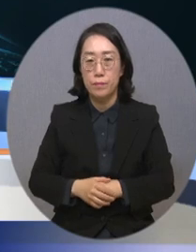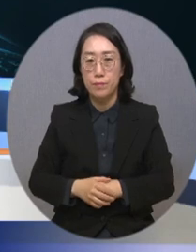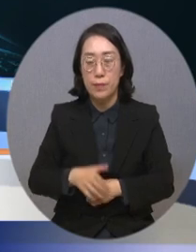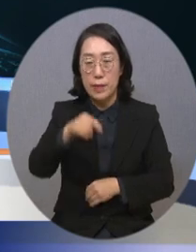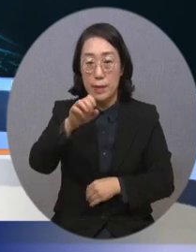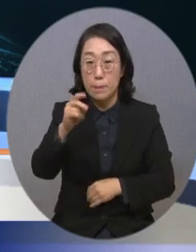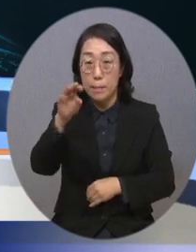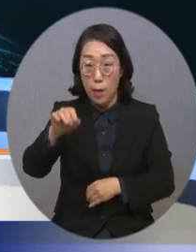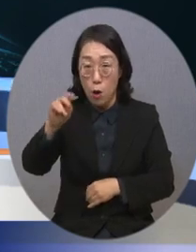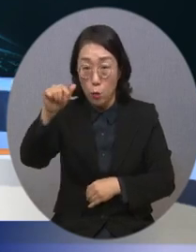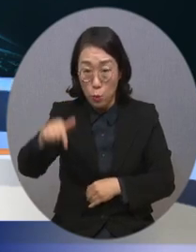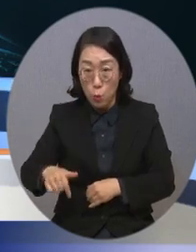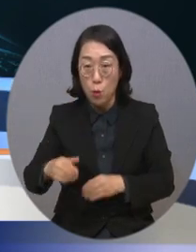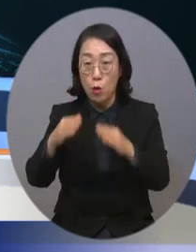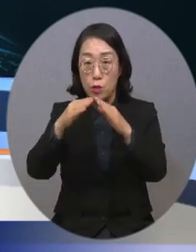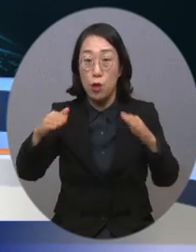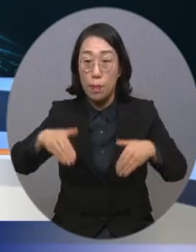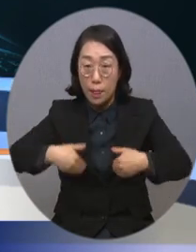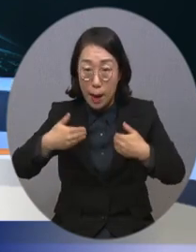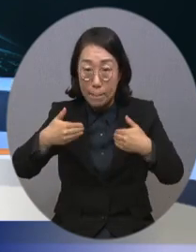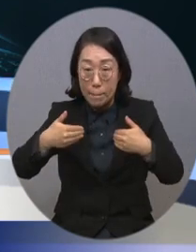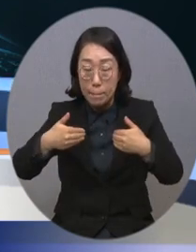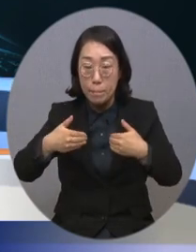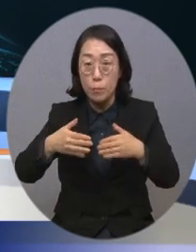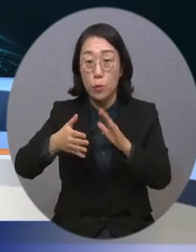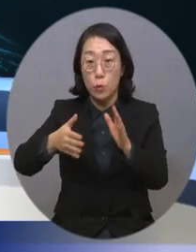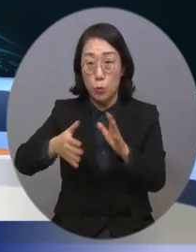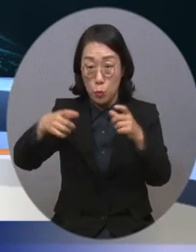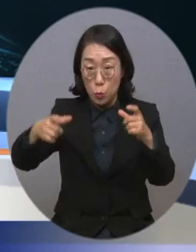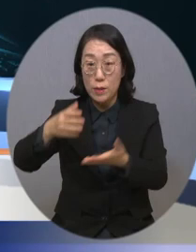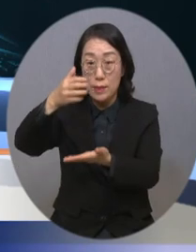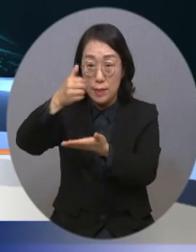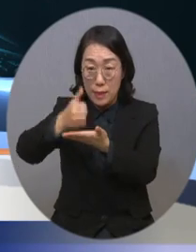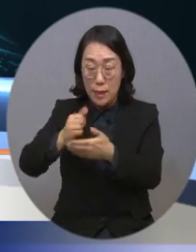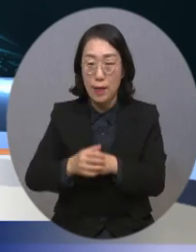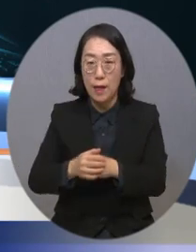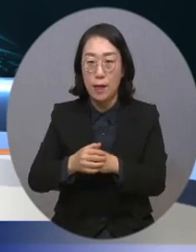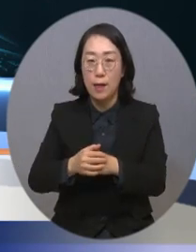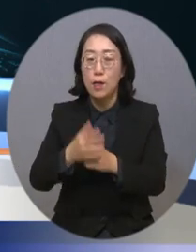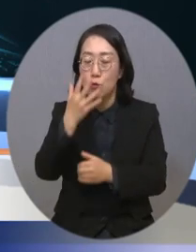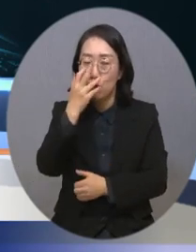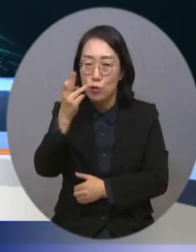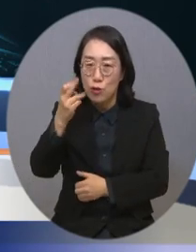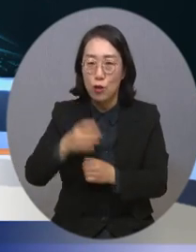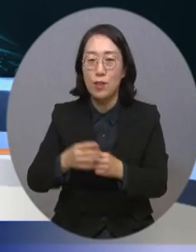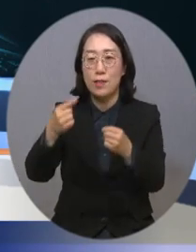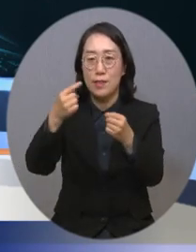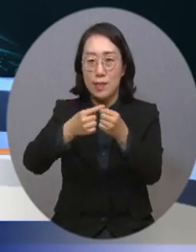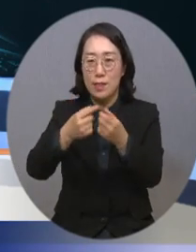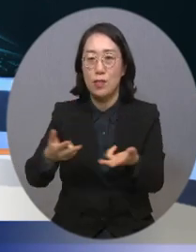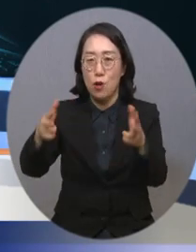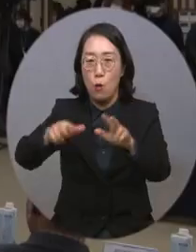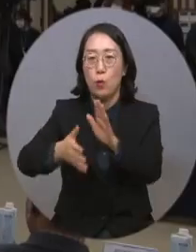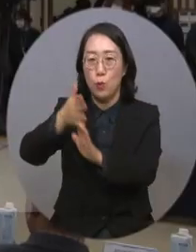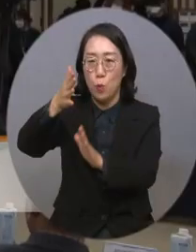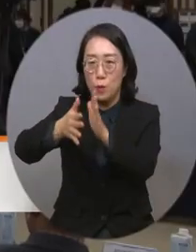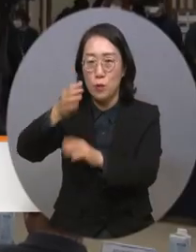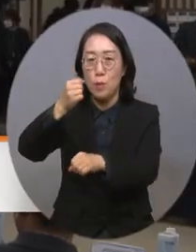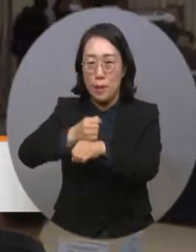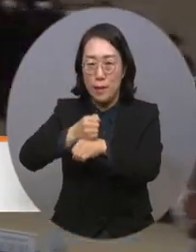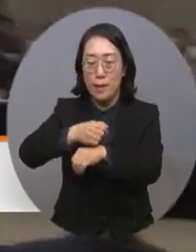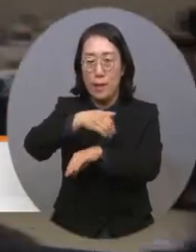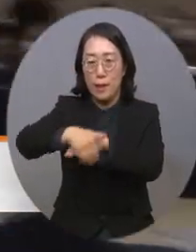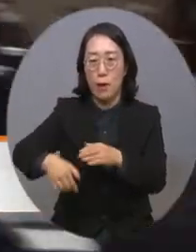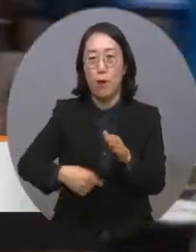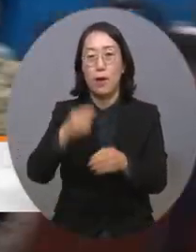김영록 전남도지사가 순천을 대한민국 1호 정원도시로 만들겠다는 포부를 밝혔습니다.